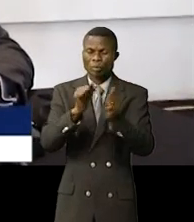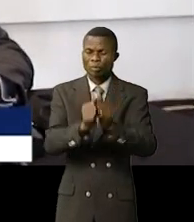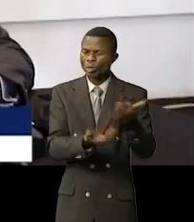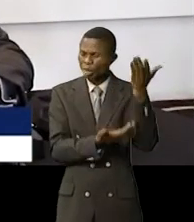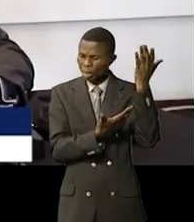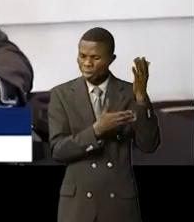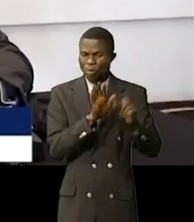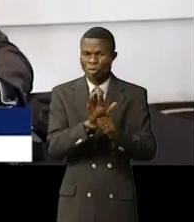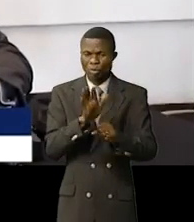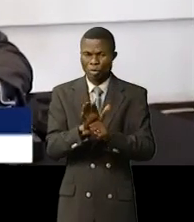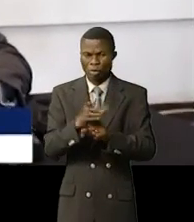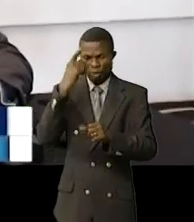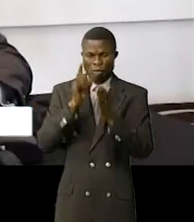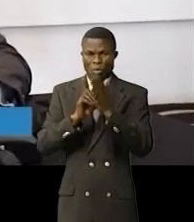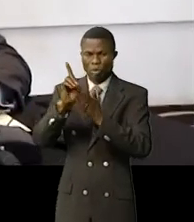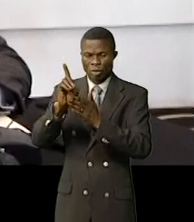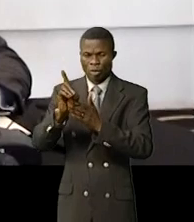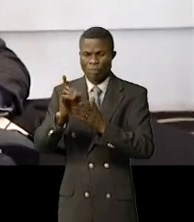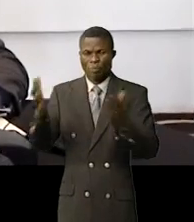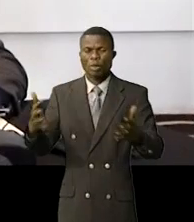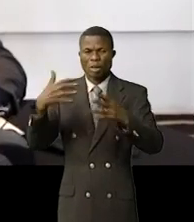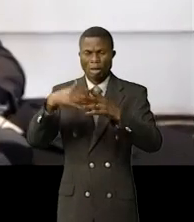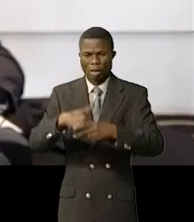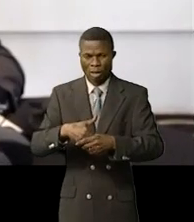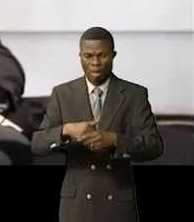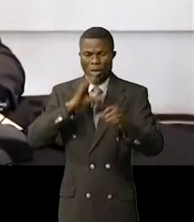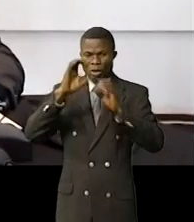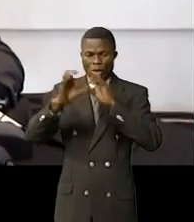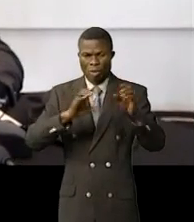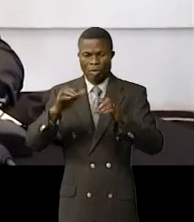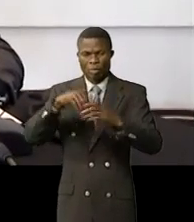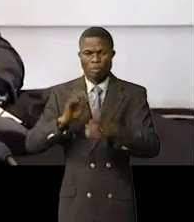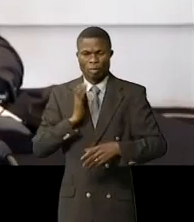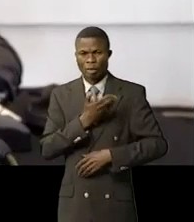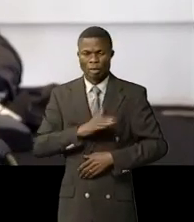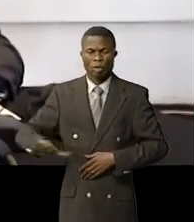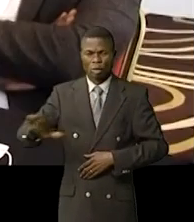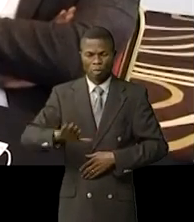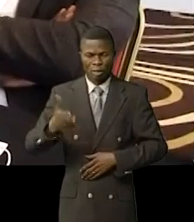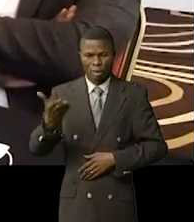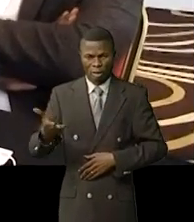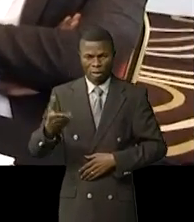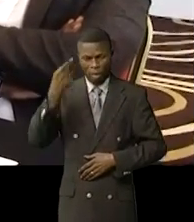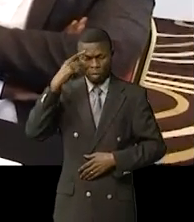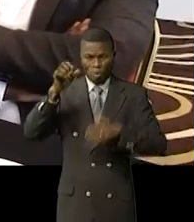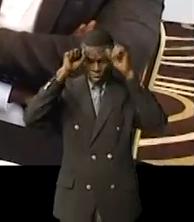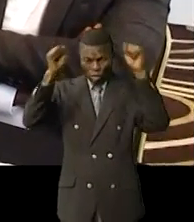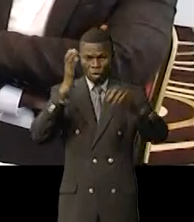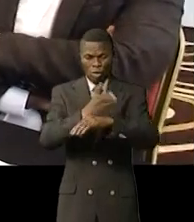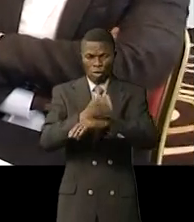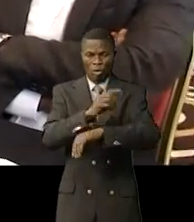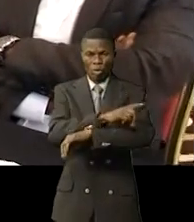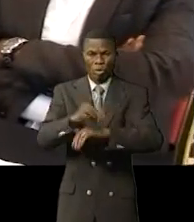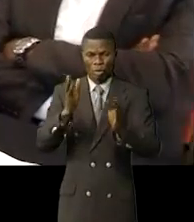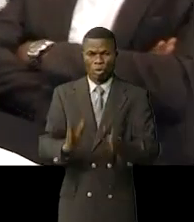importance capitale pour le développement harmonieux des télécommunications dans notre sous-région. Pour le président du conseil